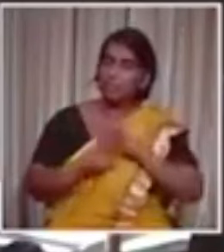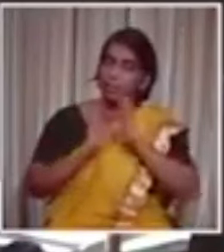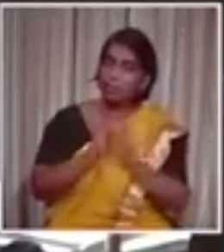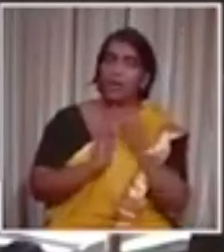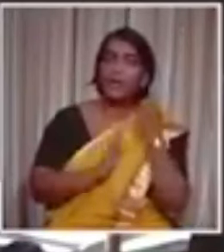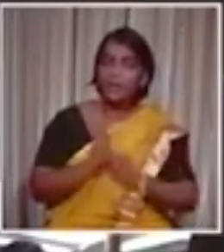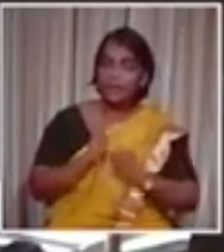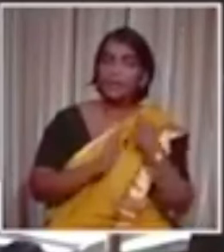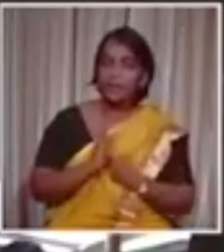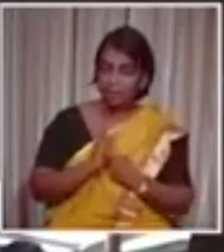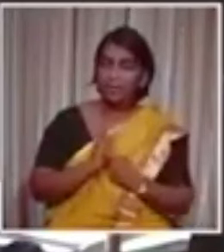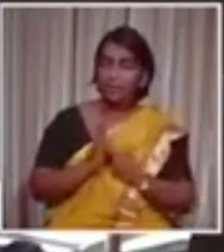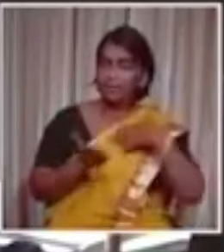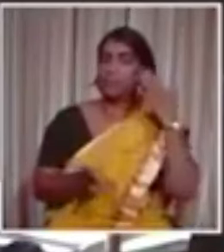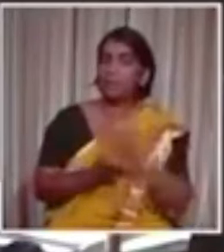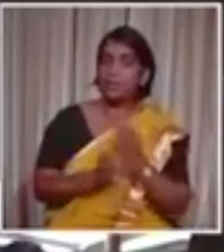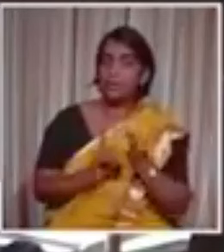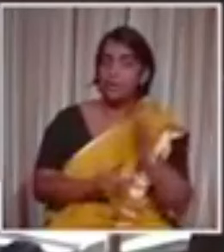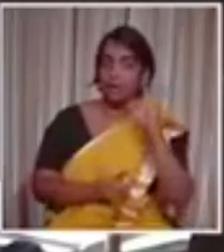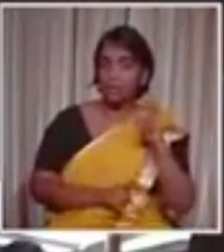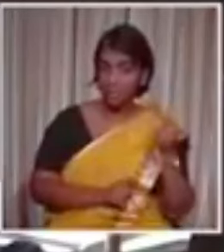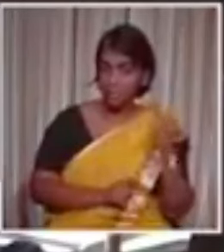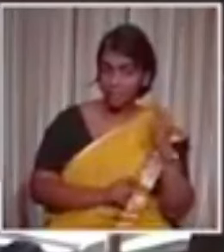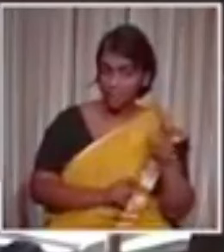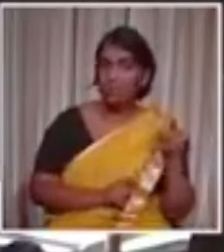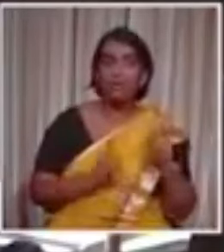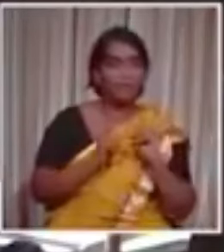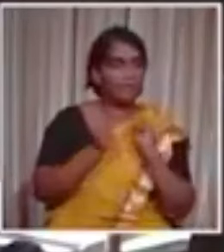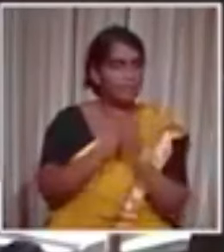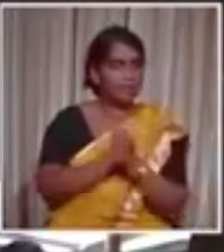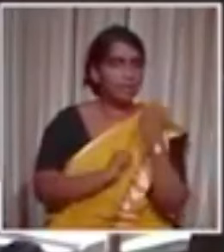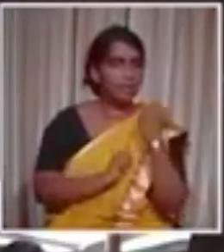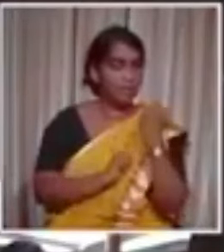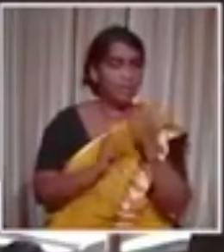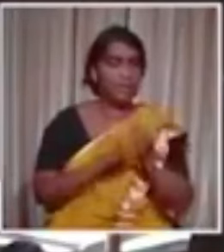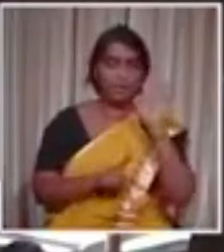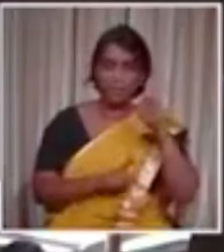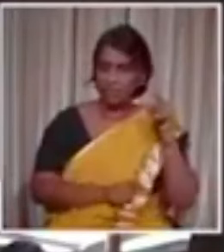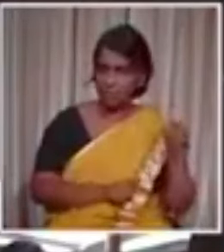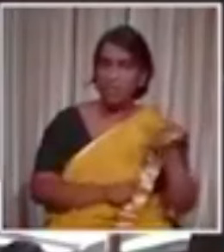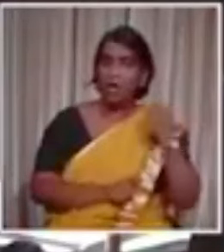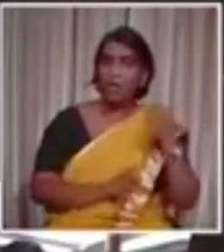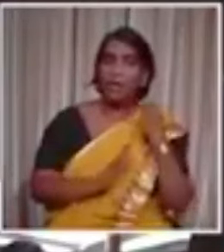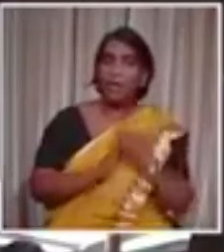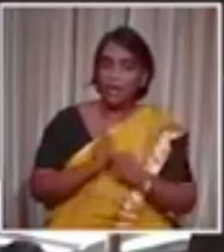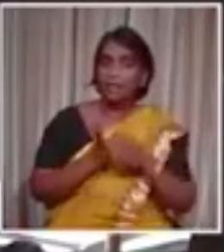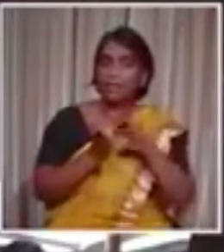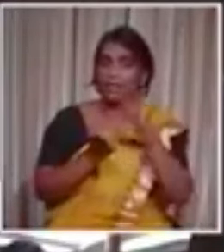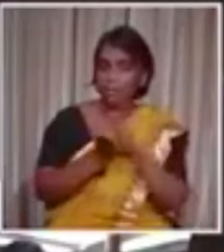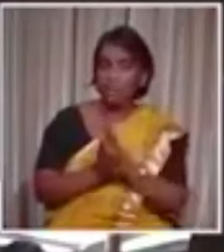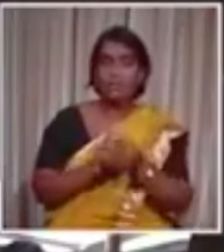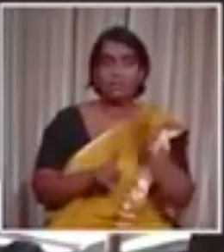නීතියක්ම අත්තිටුවීමේ බලය ජනාධිපතිවරයාට තිබෙනවා. වෙනස් කිරීමේ බලය ජනාධිපතිවරයාට තිබෙනවා. නව නීති පැනවීමේ බලය ජනාධිපතිවරයාට